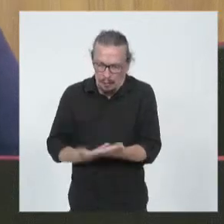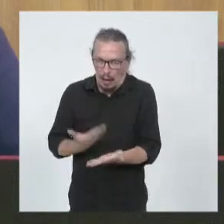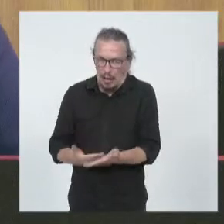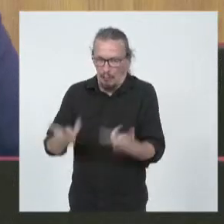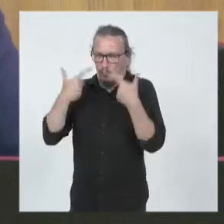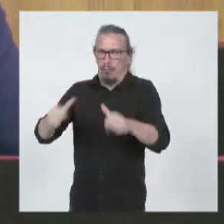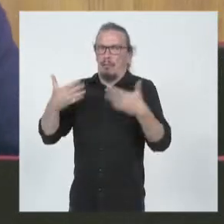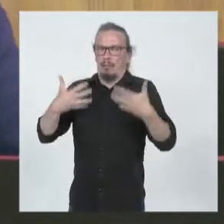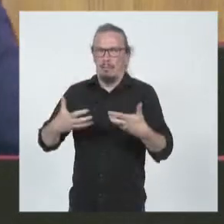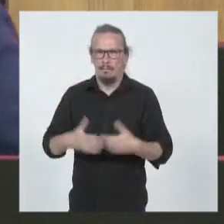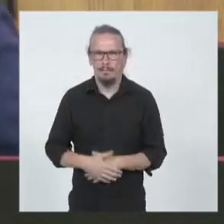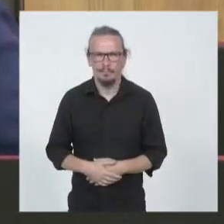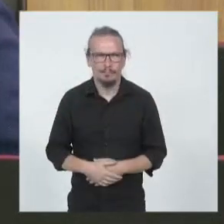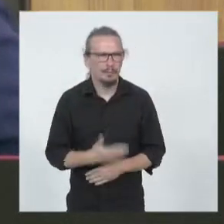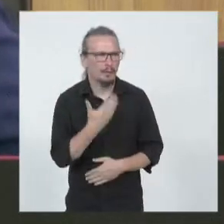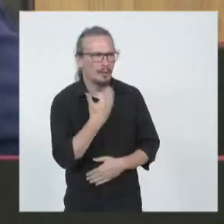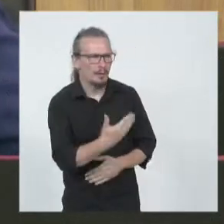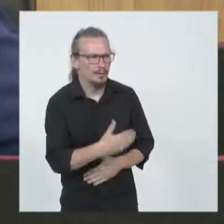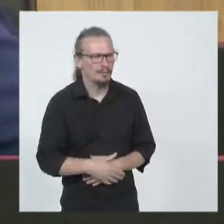Merci beaucoup.